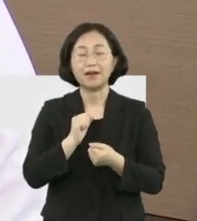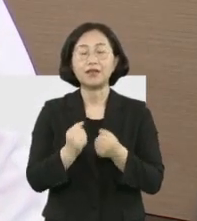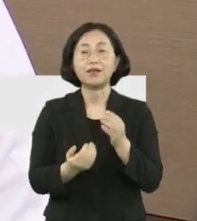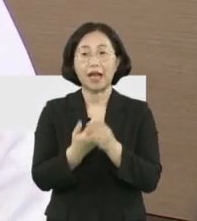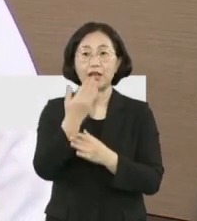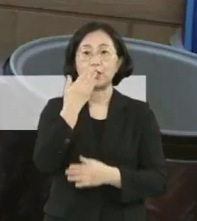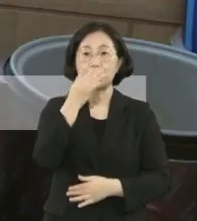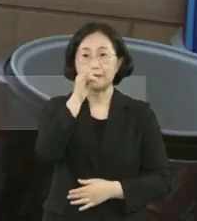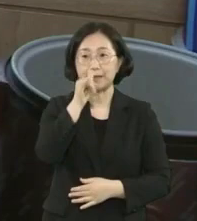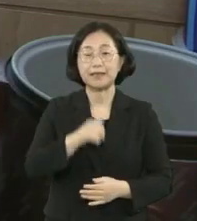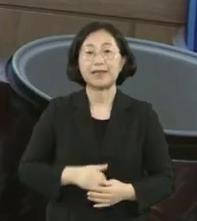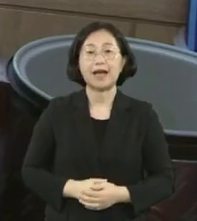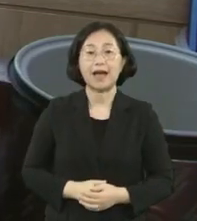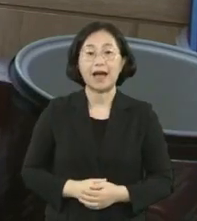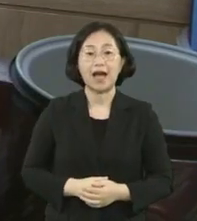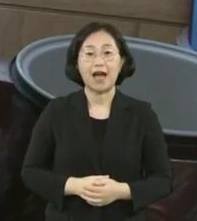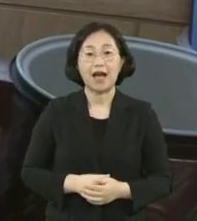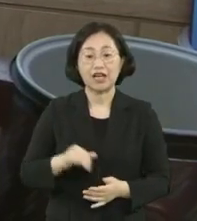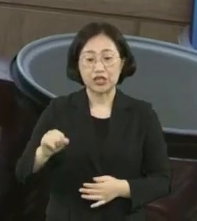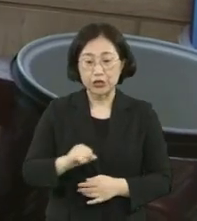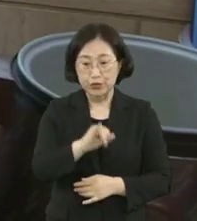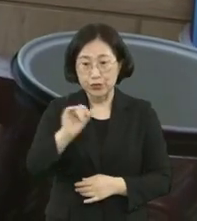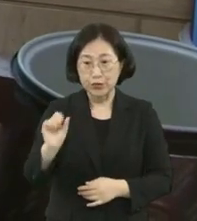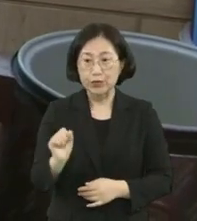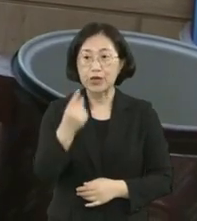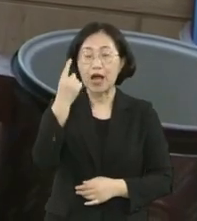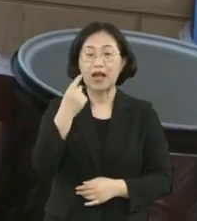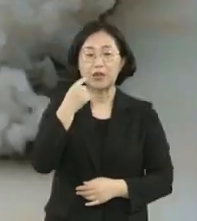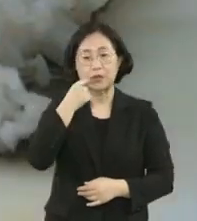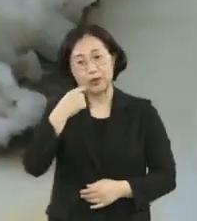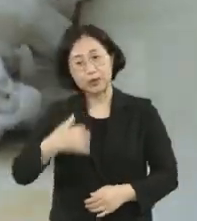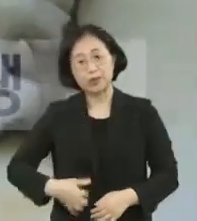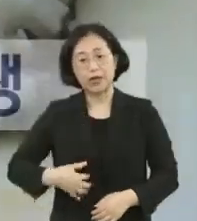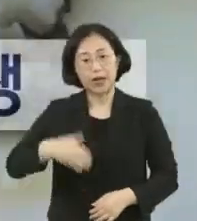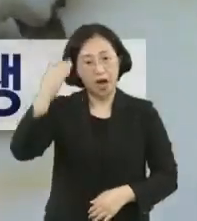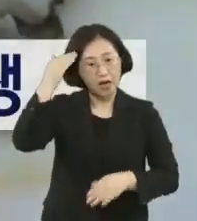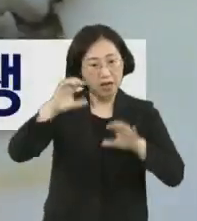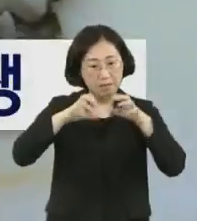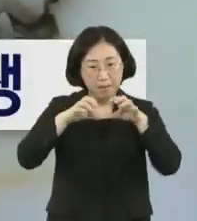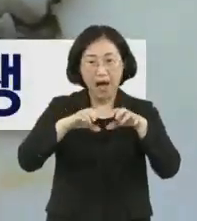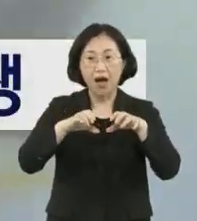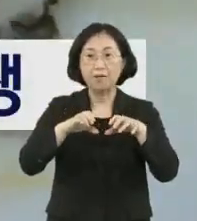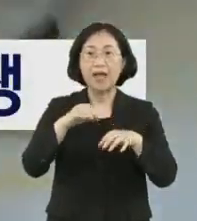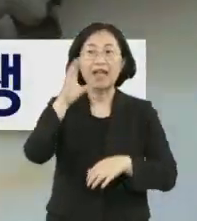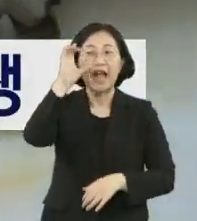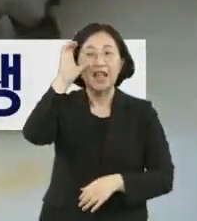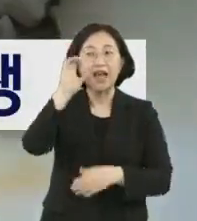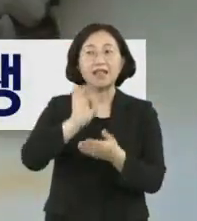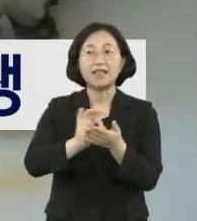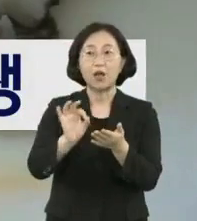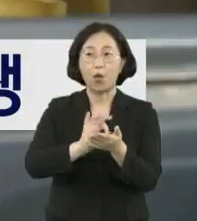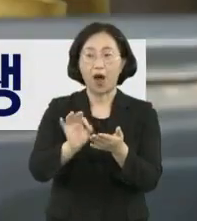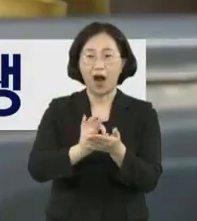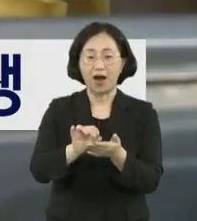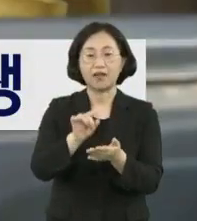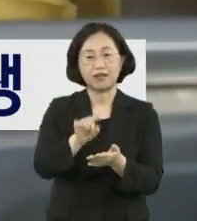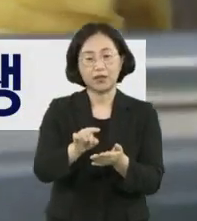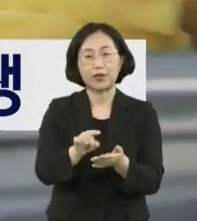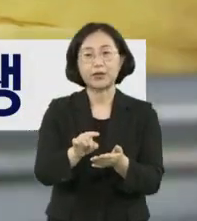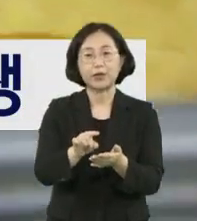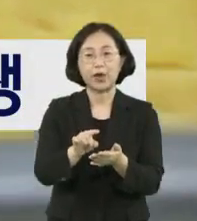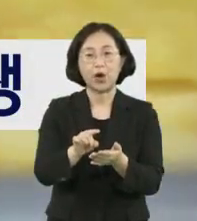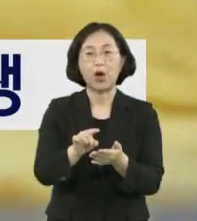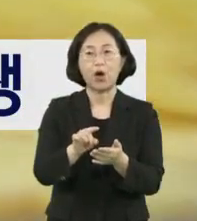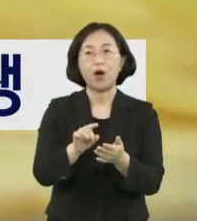발생하기가 쉽습니다. 살모넬라균에 의한 식중독은 김밥 등 달걀을 재료로 사용하는 조리식품에서 오염된